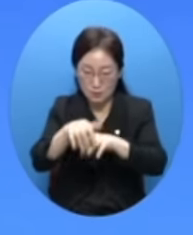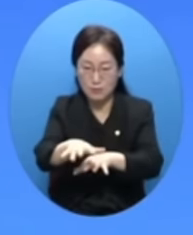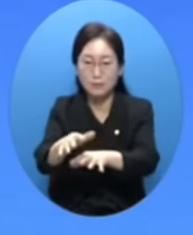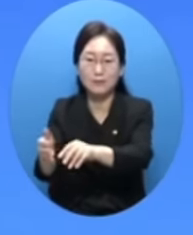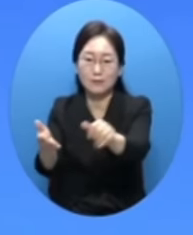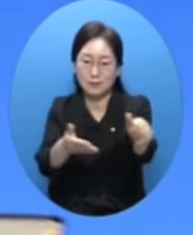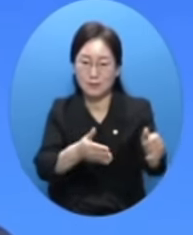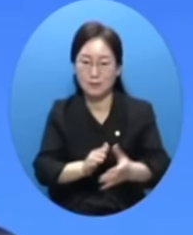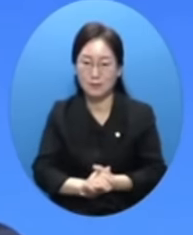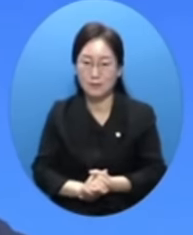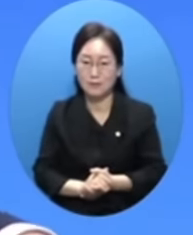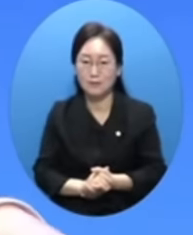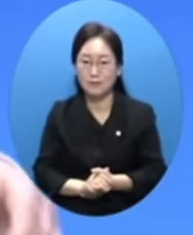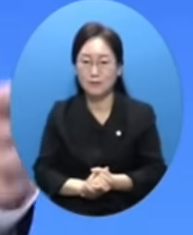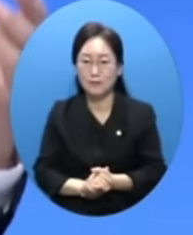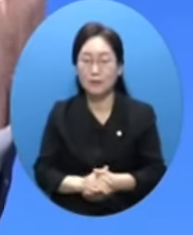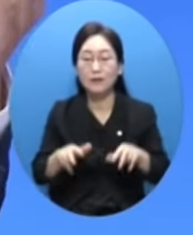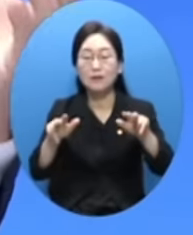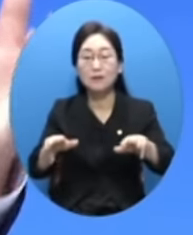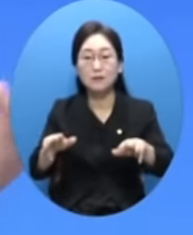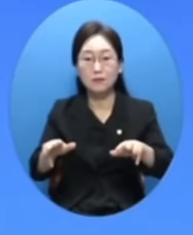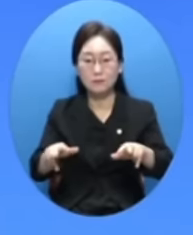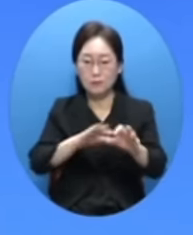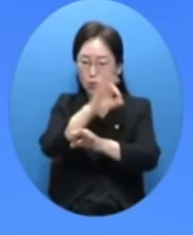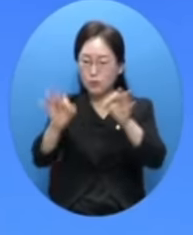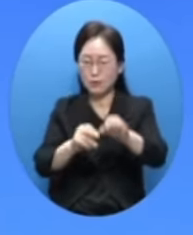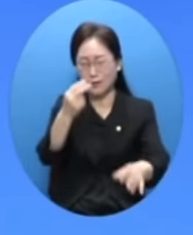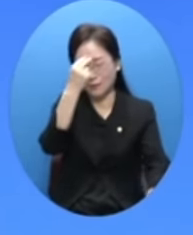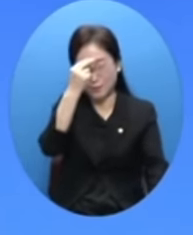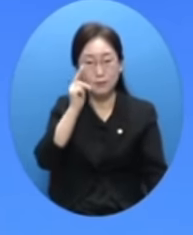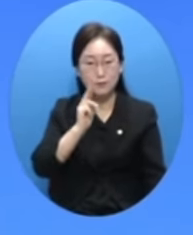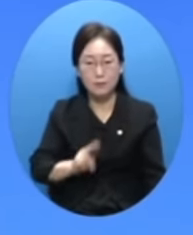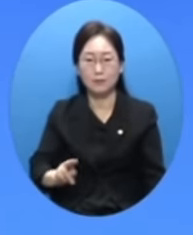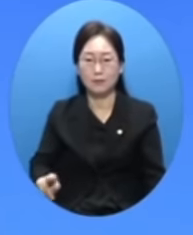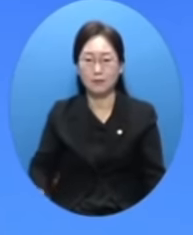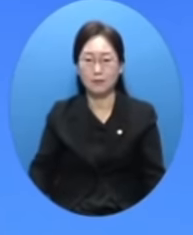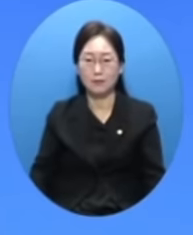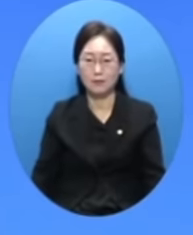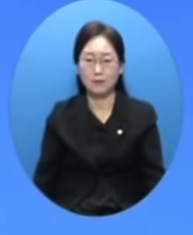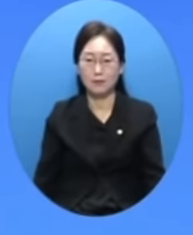바랍니다. 지금 참 경제가 어렵습니다.